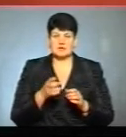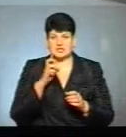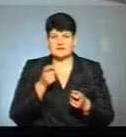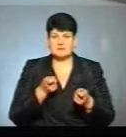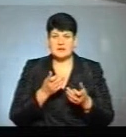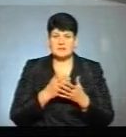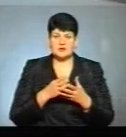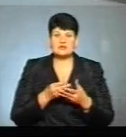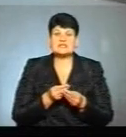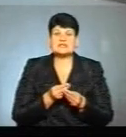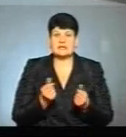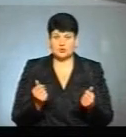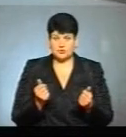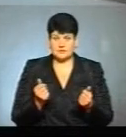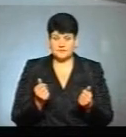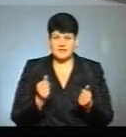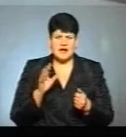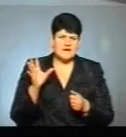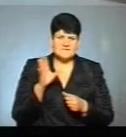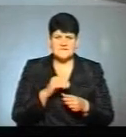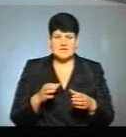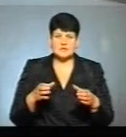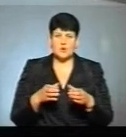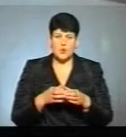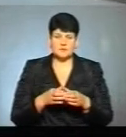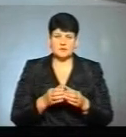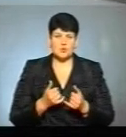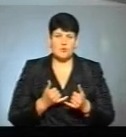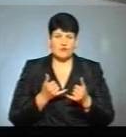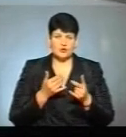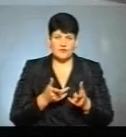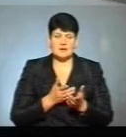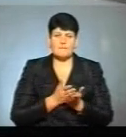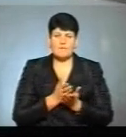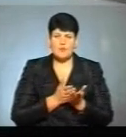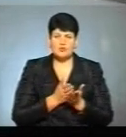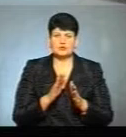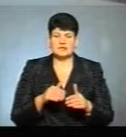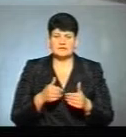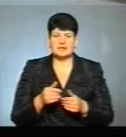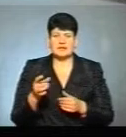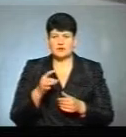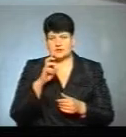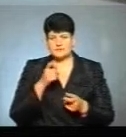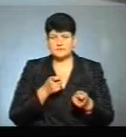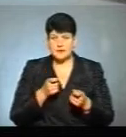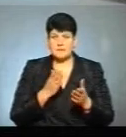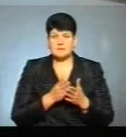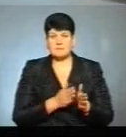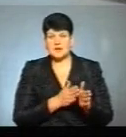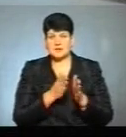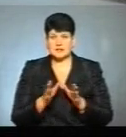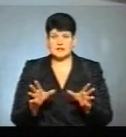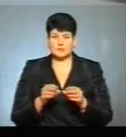адміністрації мають взагалі зникнути. А весь комплекс повноважень і послуг, які надавали районні адміністрації, мають перейти на